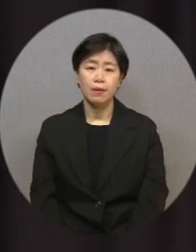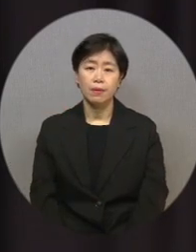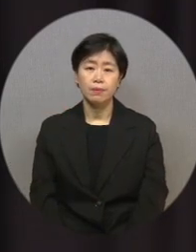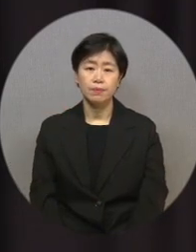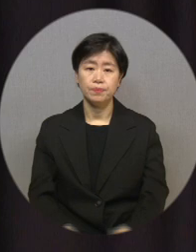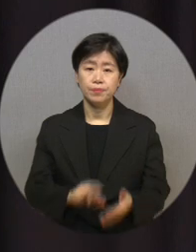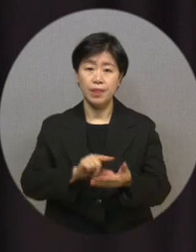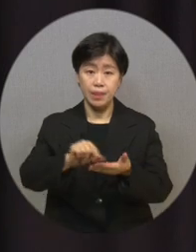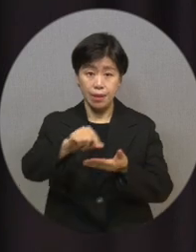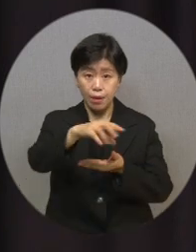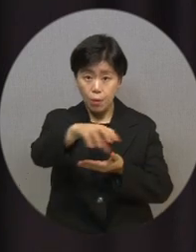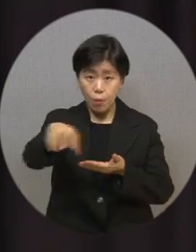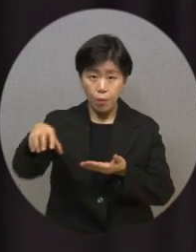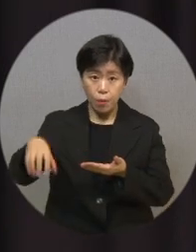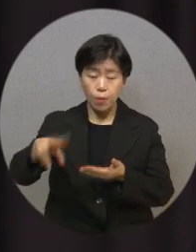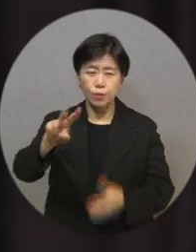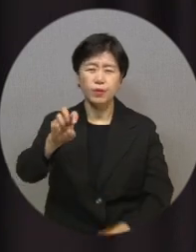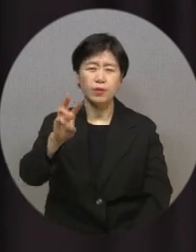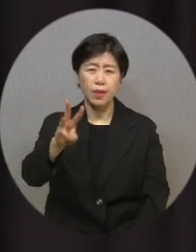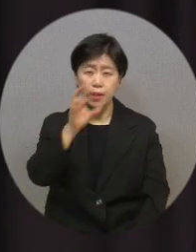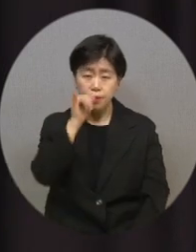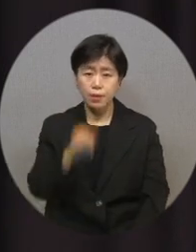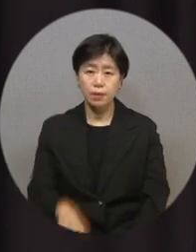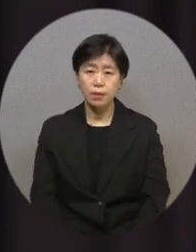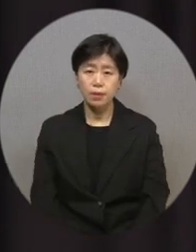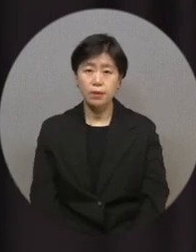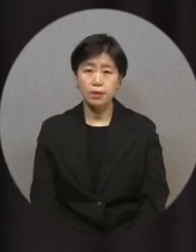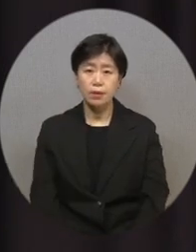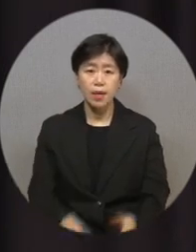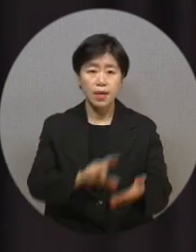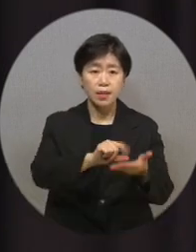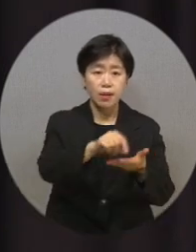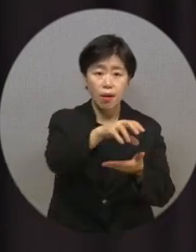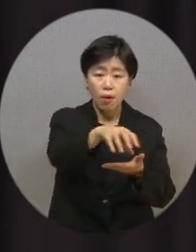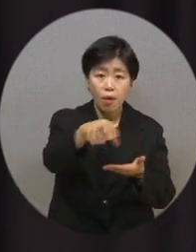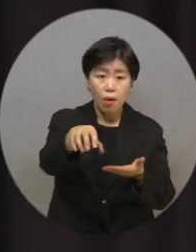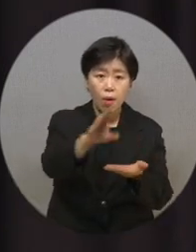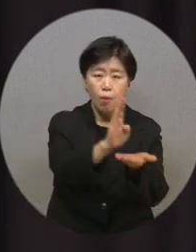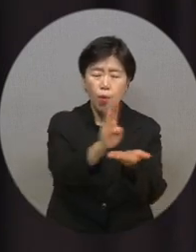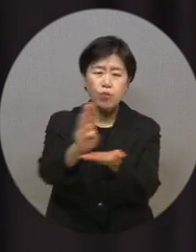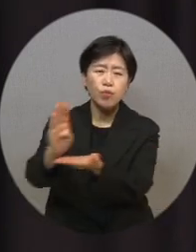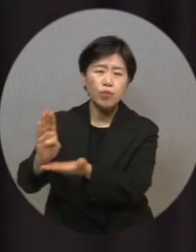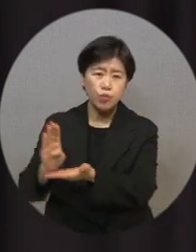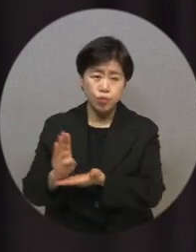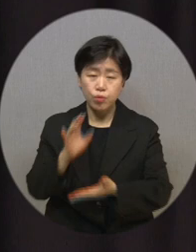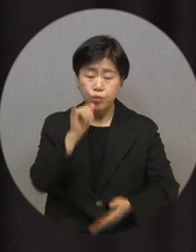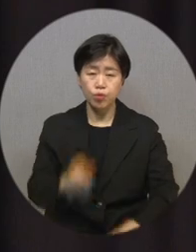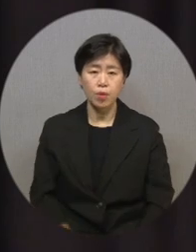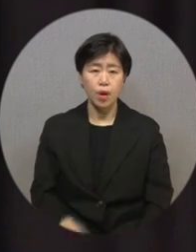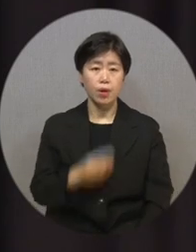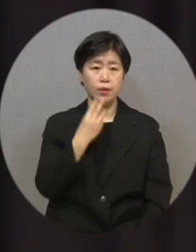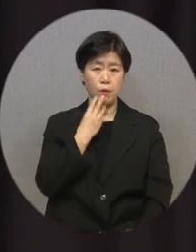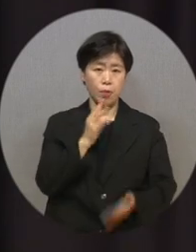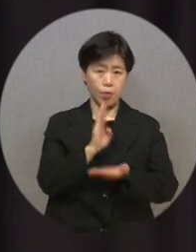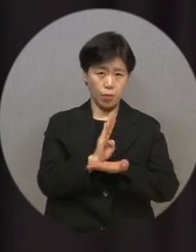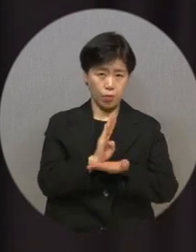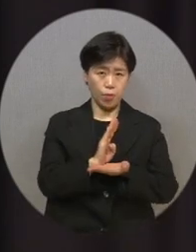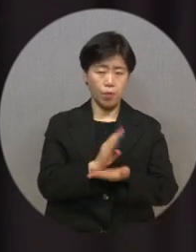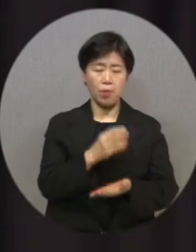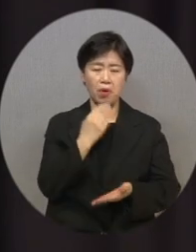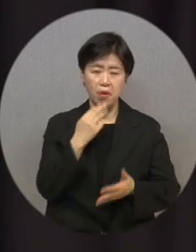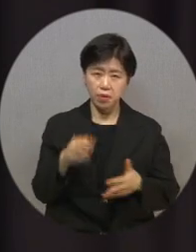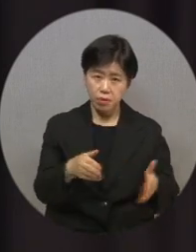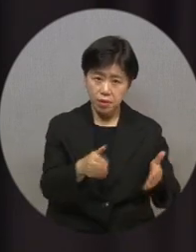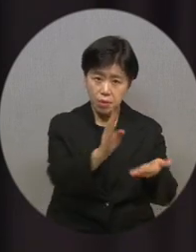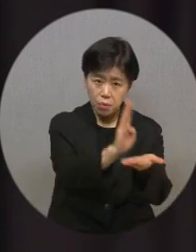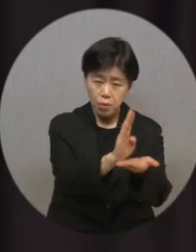지사는 이게 이제 지사 명칭이 아니고 이제 지역본부 단위로 저희가 있습니다 그래서 서울 지역본부 경기 지역본부 대전